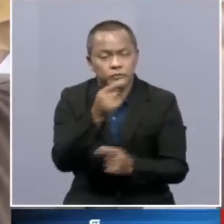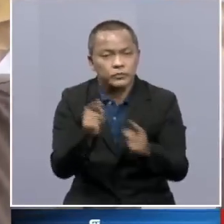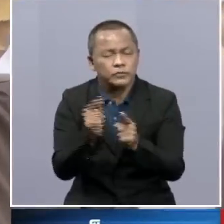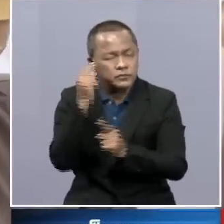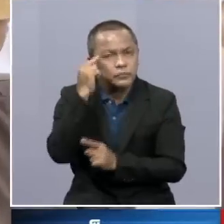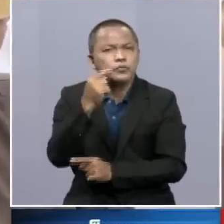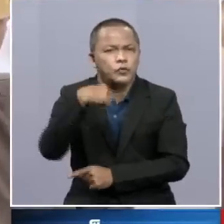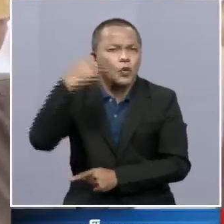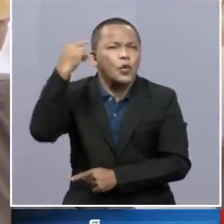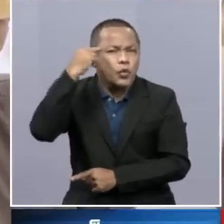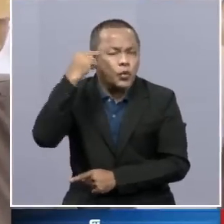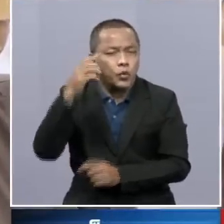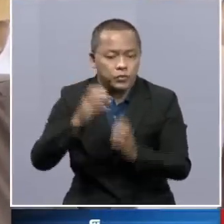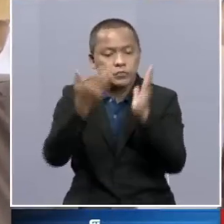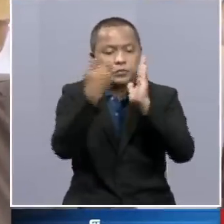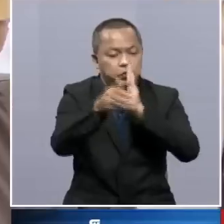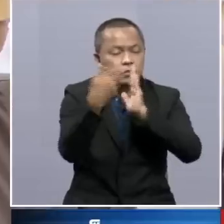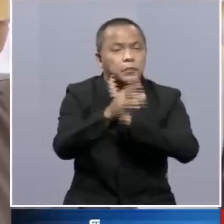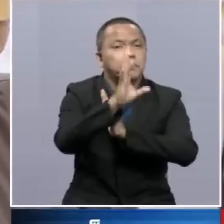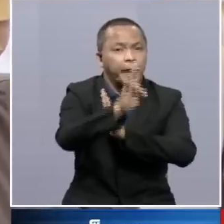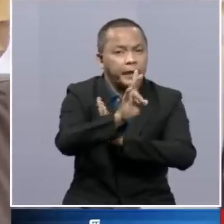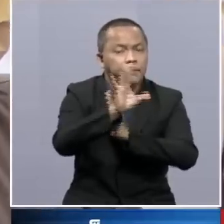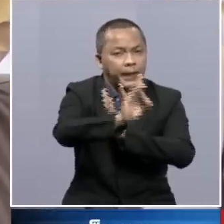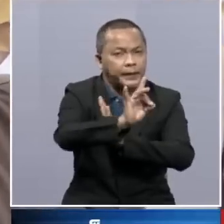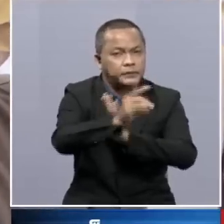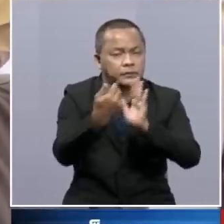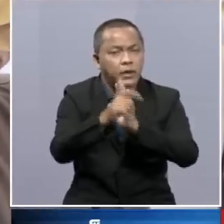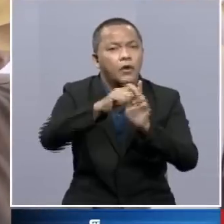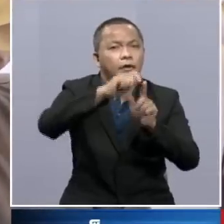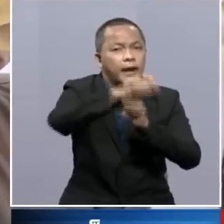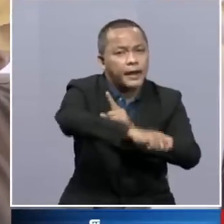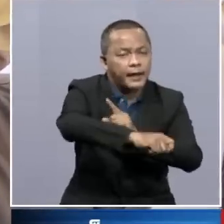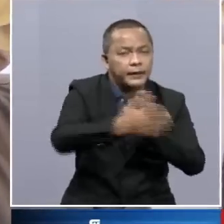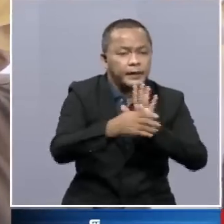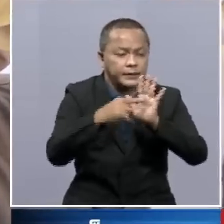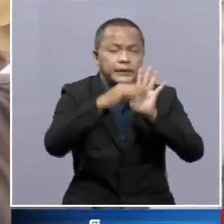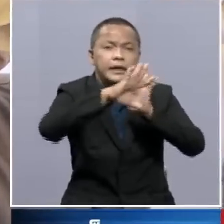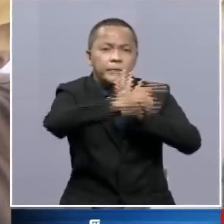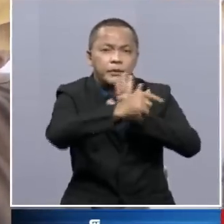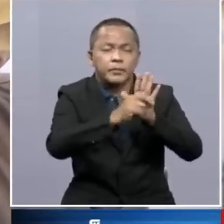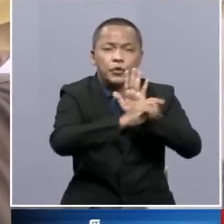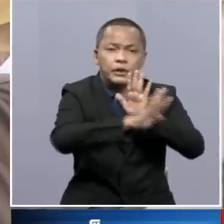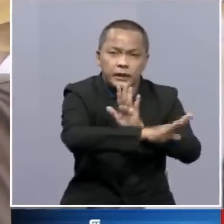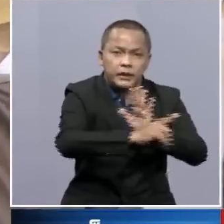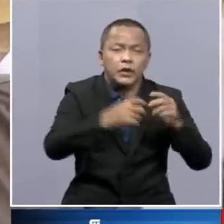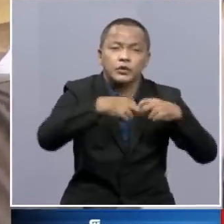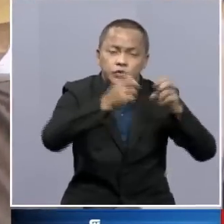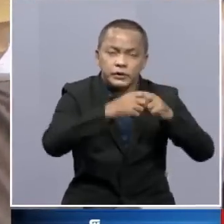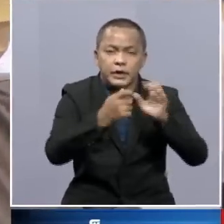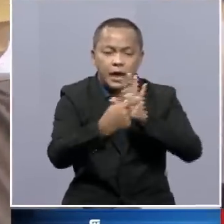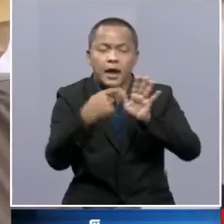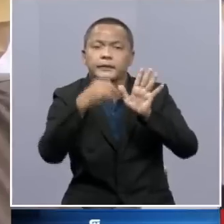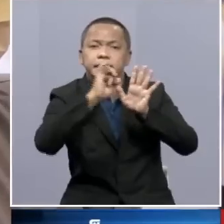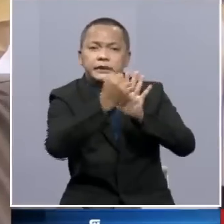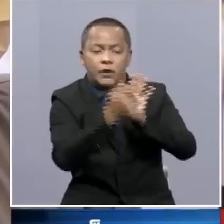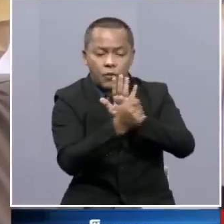เป็นที่รู้ๆกันว่าภาคอีสานใต้8จังหวัดเนี่ยนะอย่างนครราชสีมาชัยภูมิบุรีรัมย์สุรินทร์อำนาจเจ